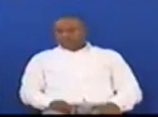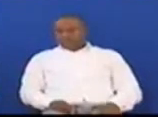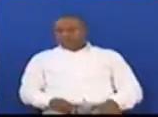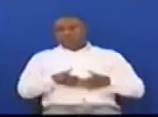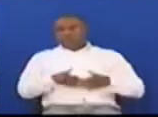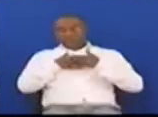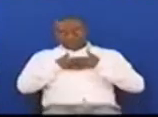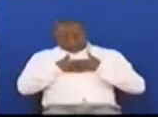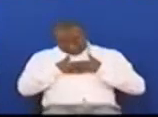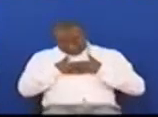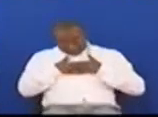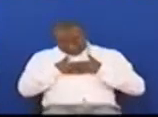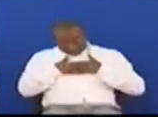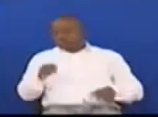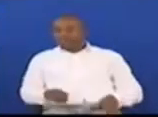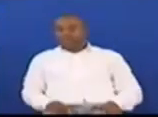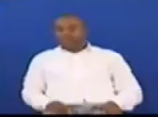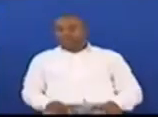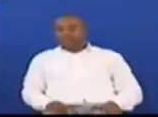Asante sana.